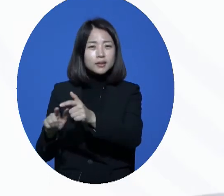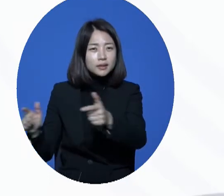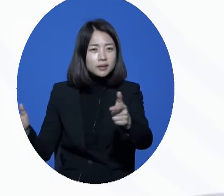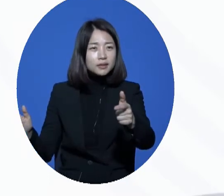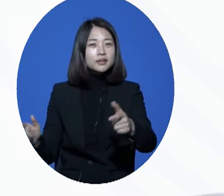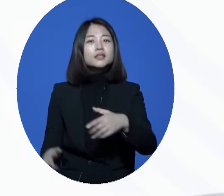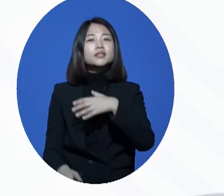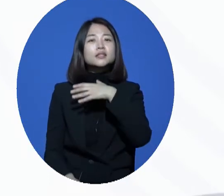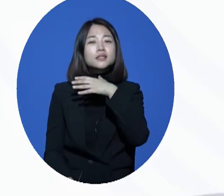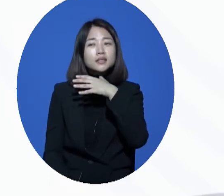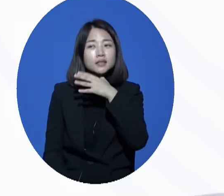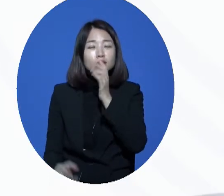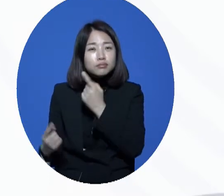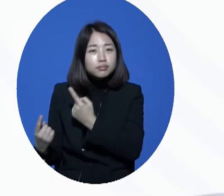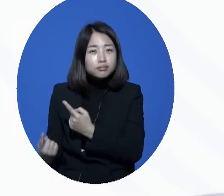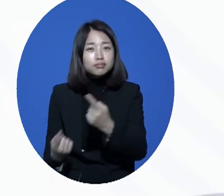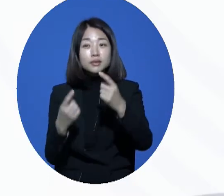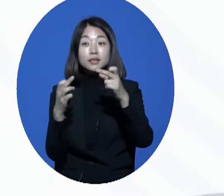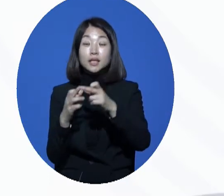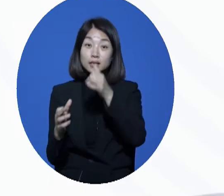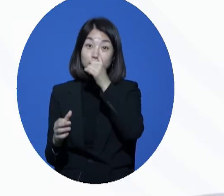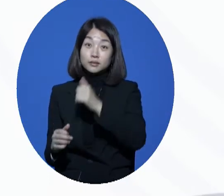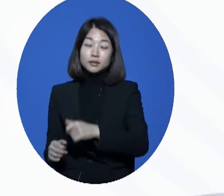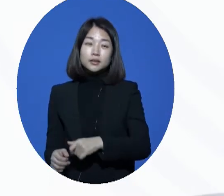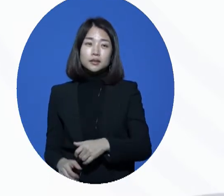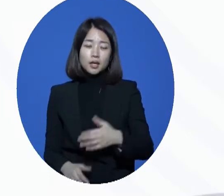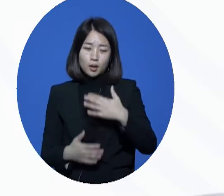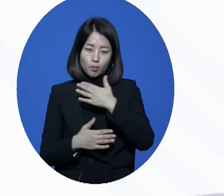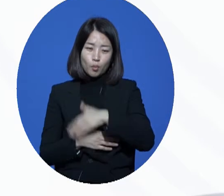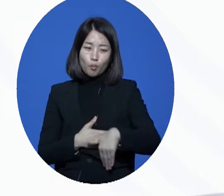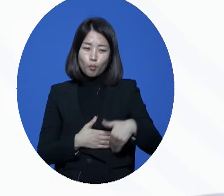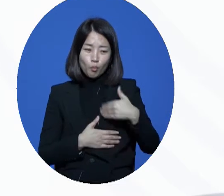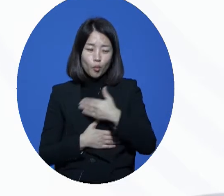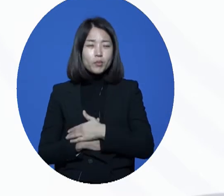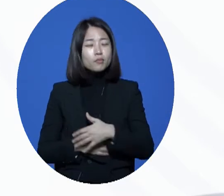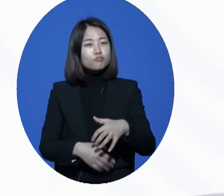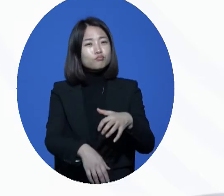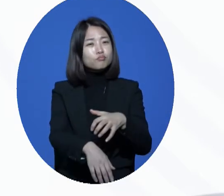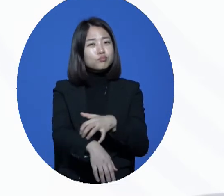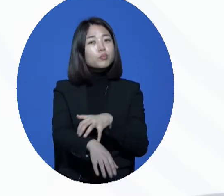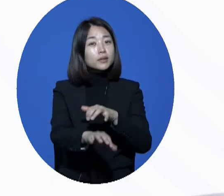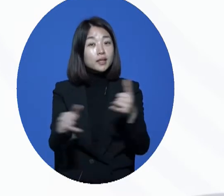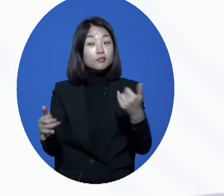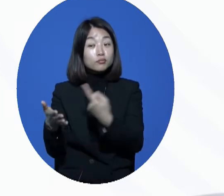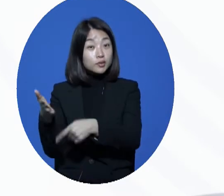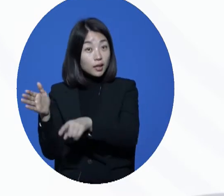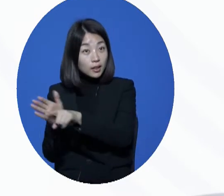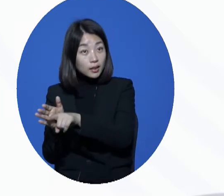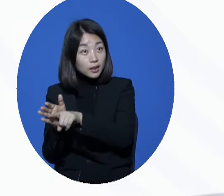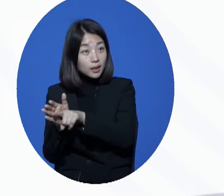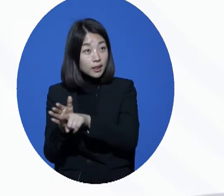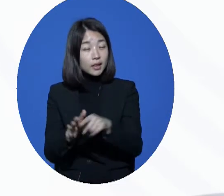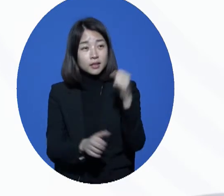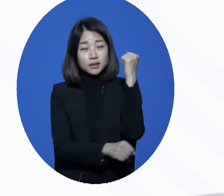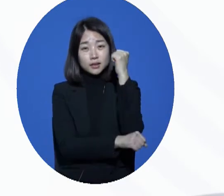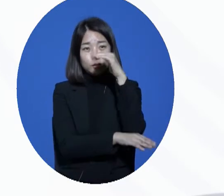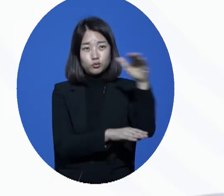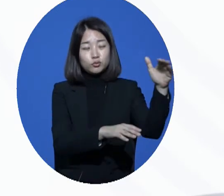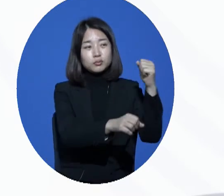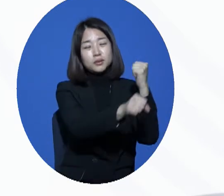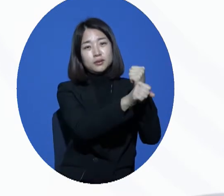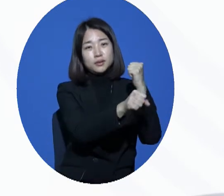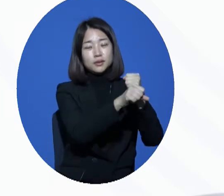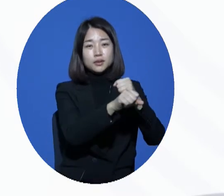것이든 아니면 나이 들므로 따른 것이든 간에 약한 몸을 기준으로 모든 사회적인 조치들을 설계를 해야 그게